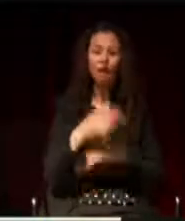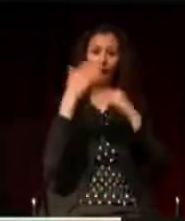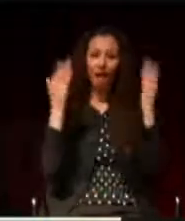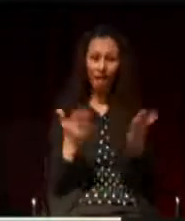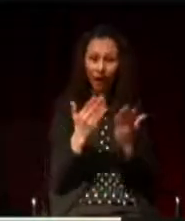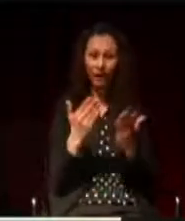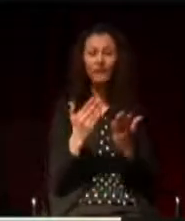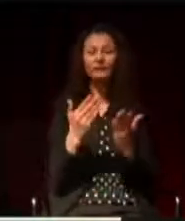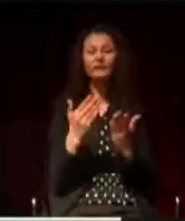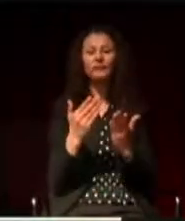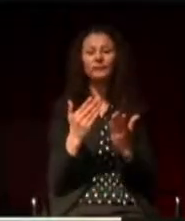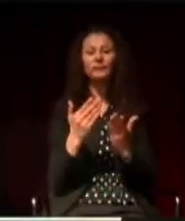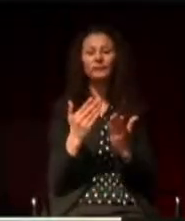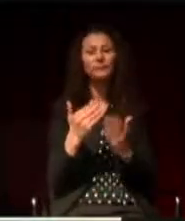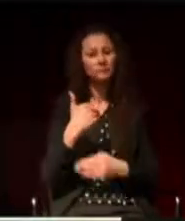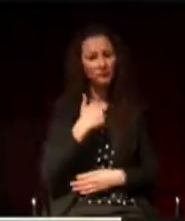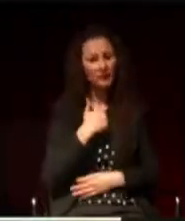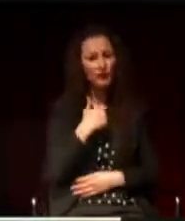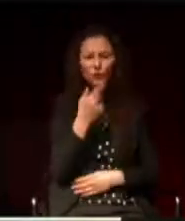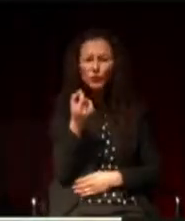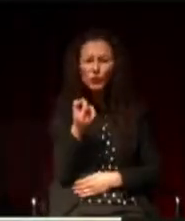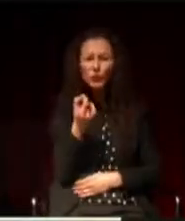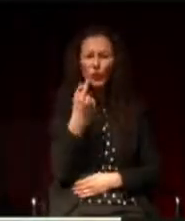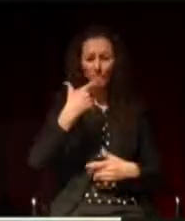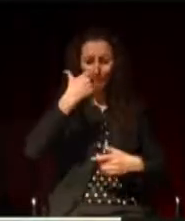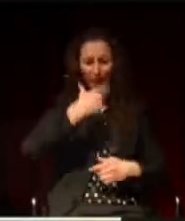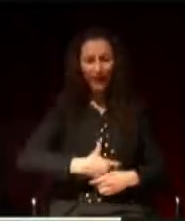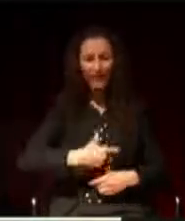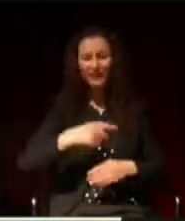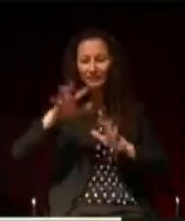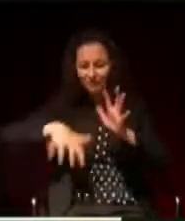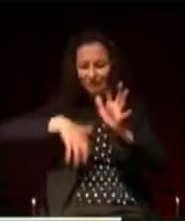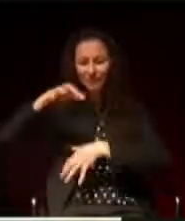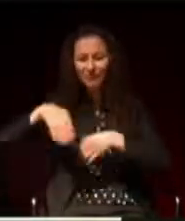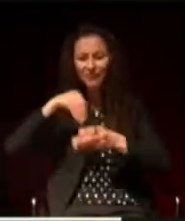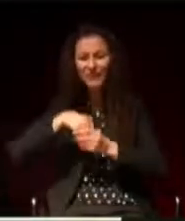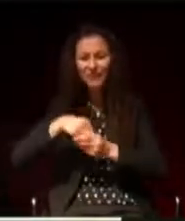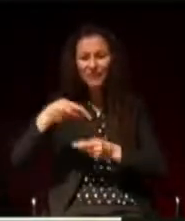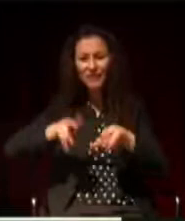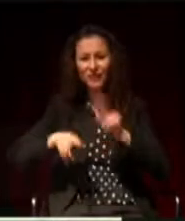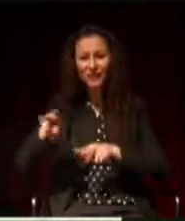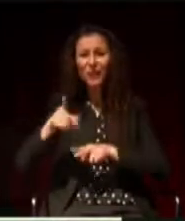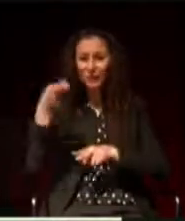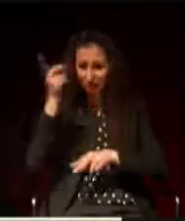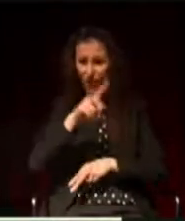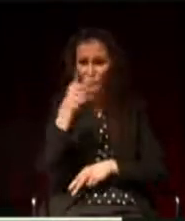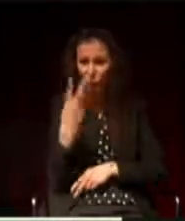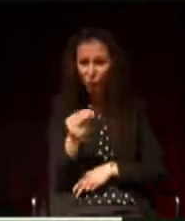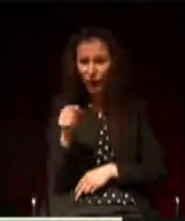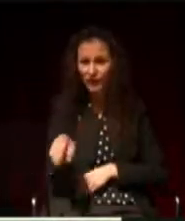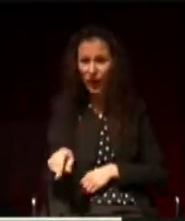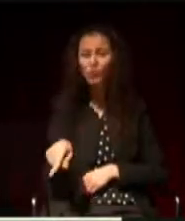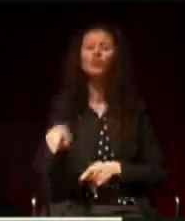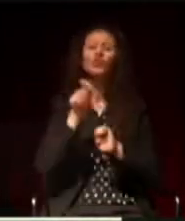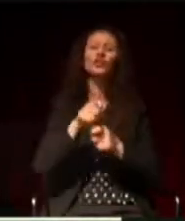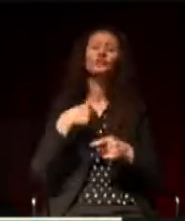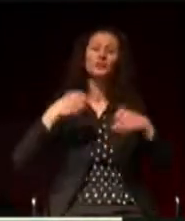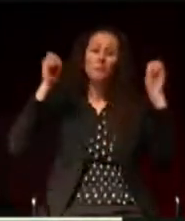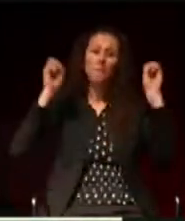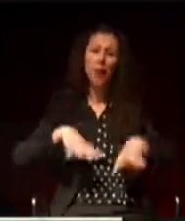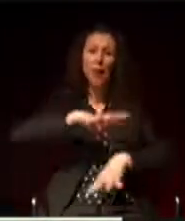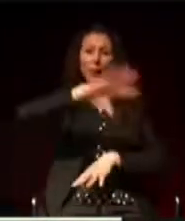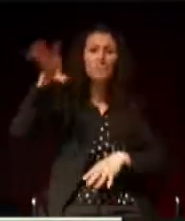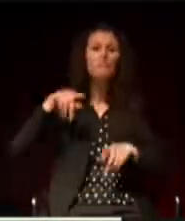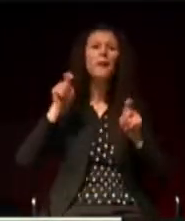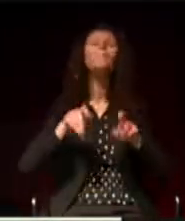ki binalar altında biz küçücük bedenlerimi çıkarmak için bir daha yapacaksak biz bu işi bırakalım,